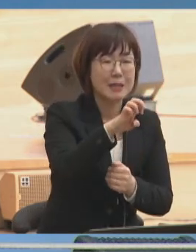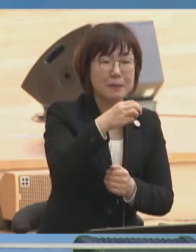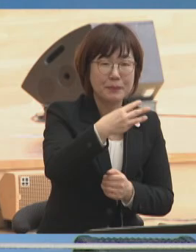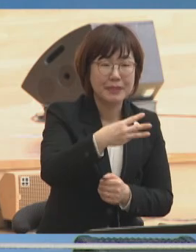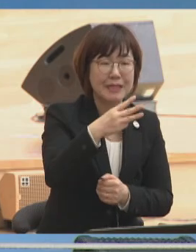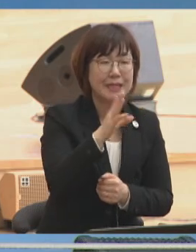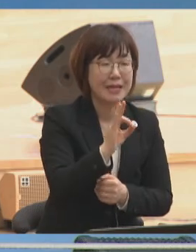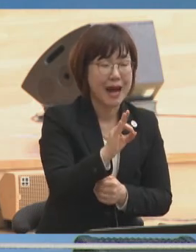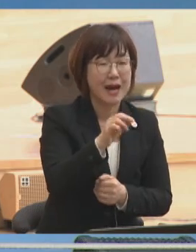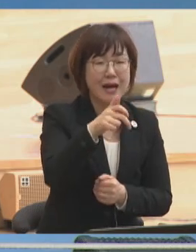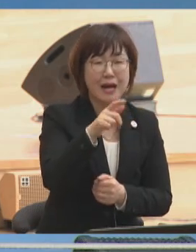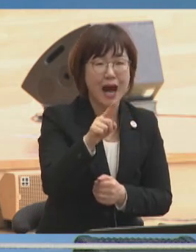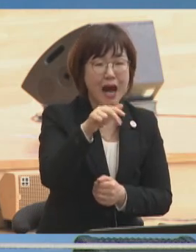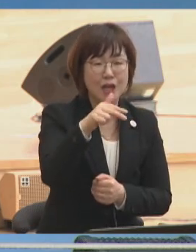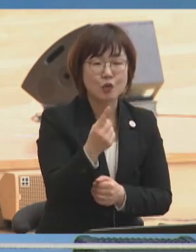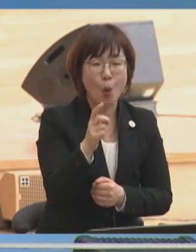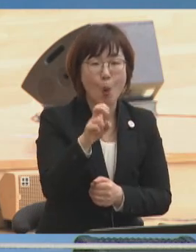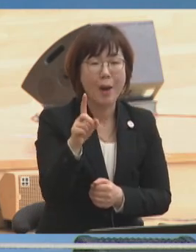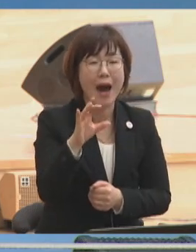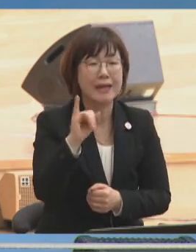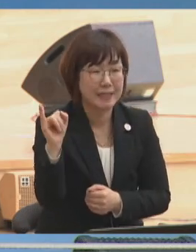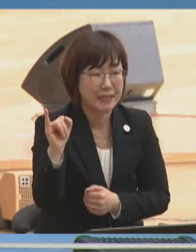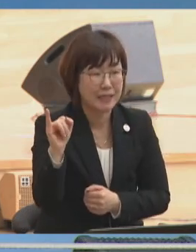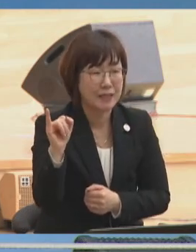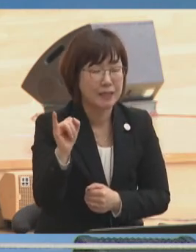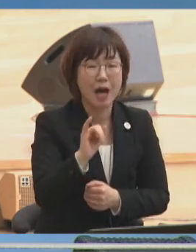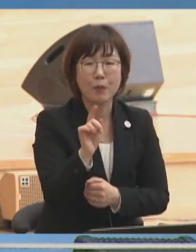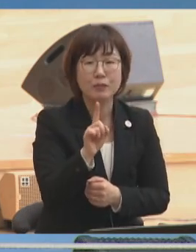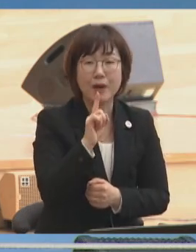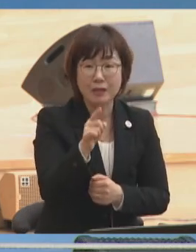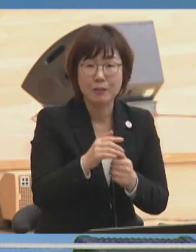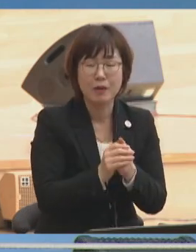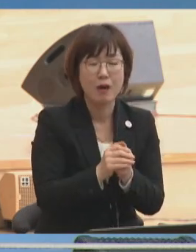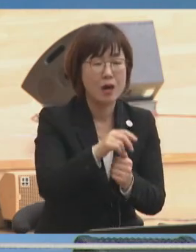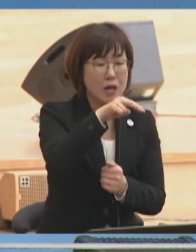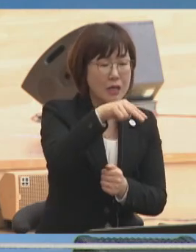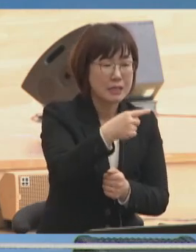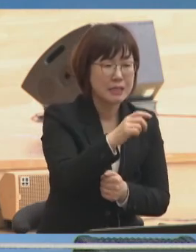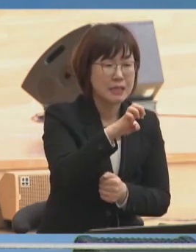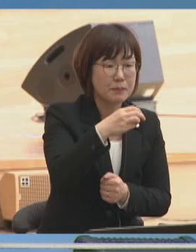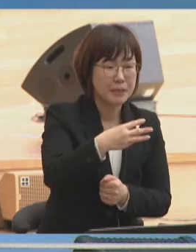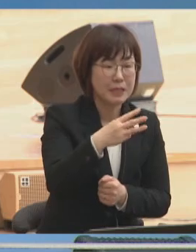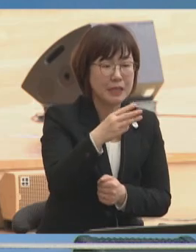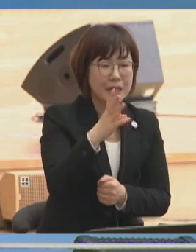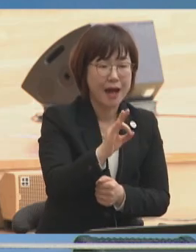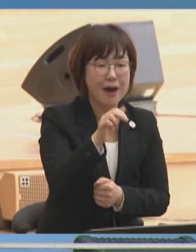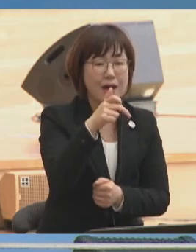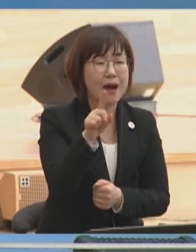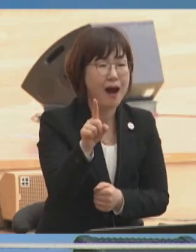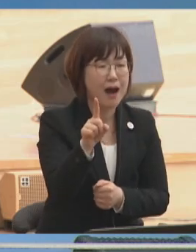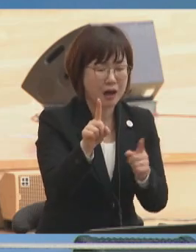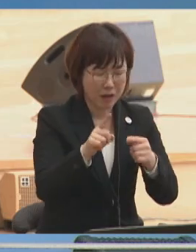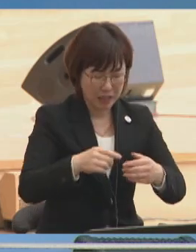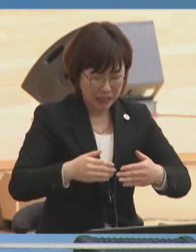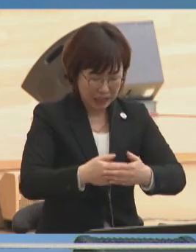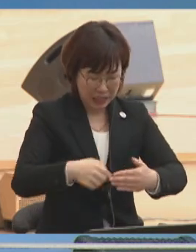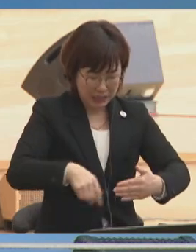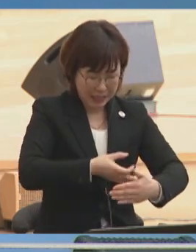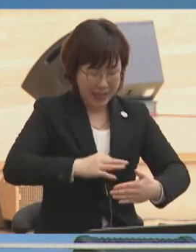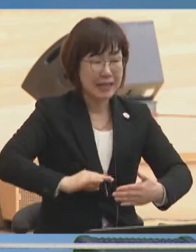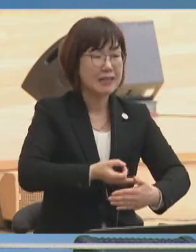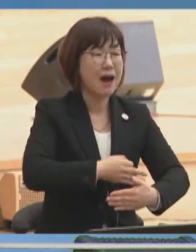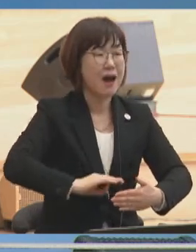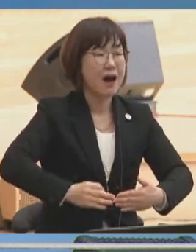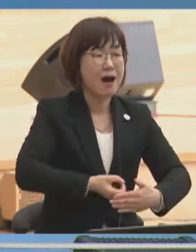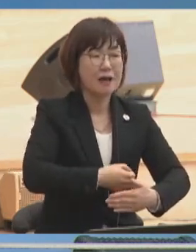단어는 내장을 뜻하는 스플랑크 나에서 왔어요. 다시 말하면 예수님 막 내장이 흔들릴 정도로